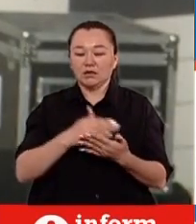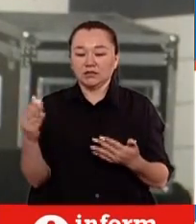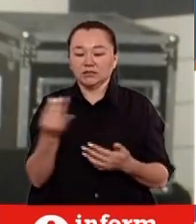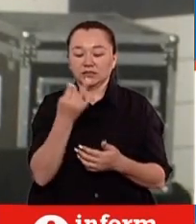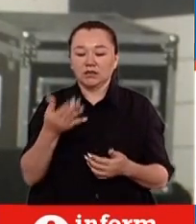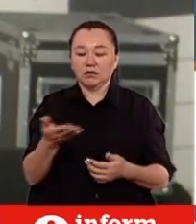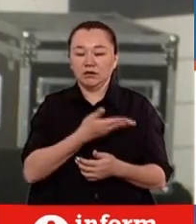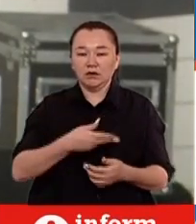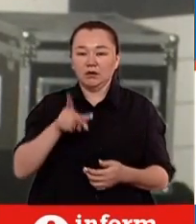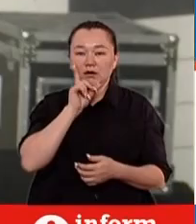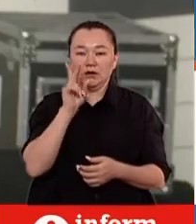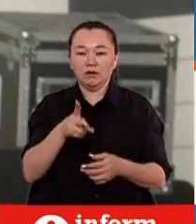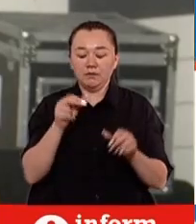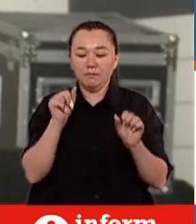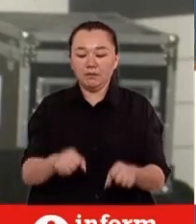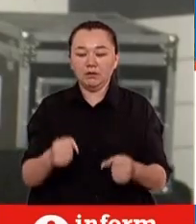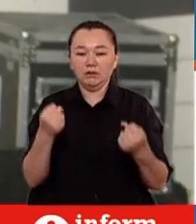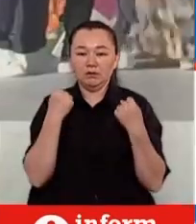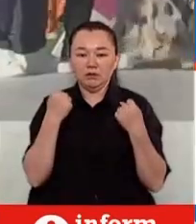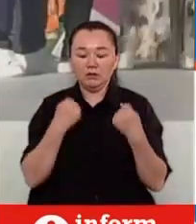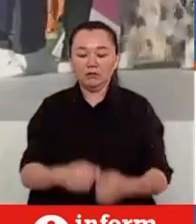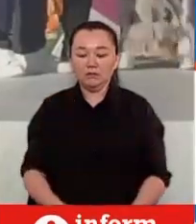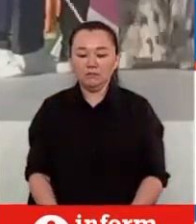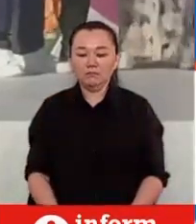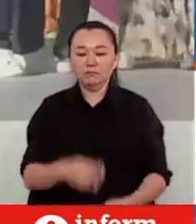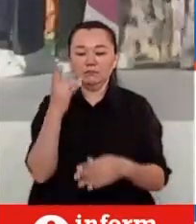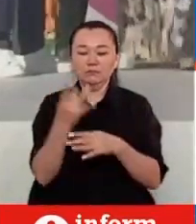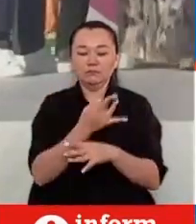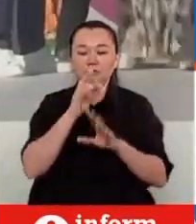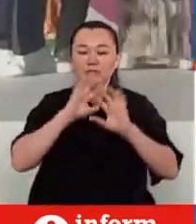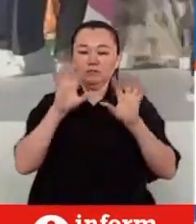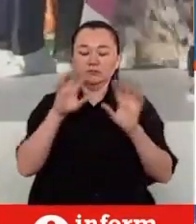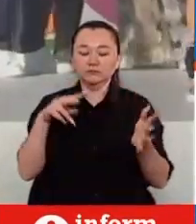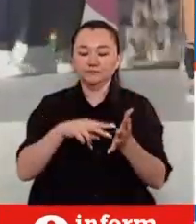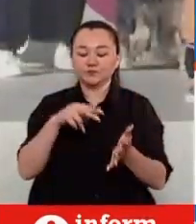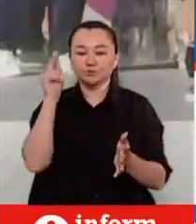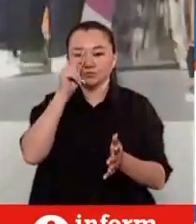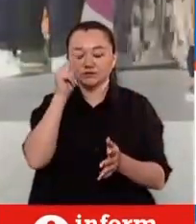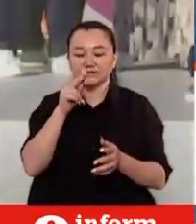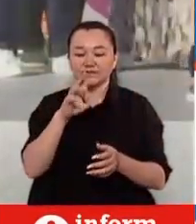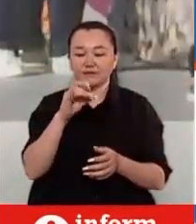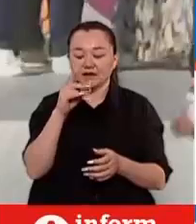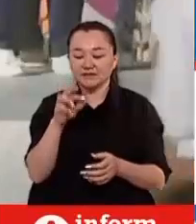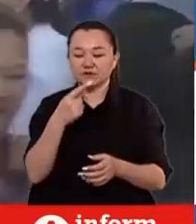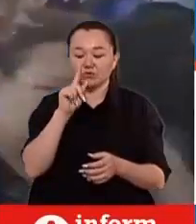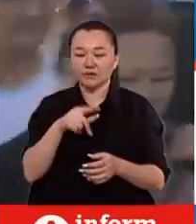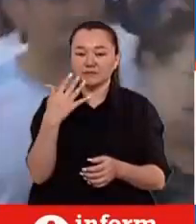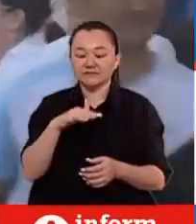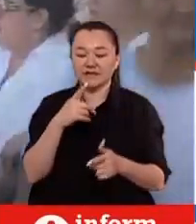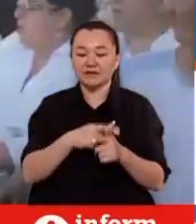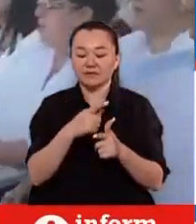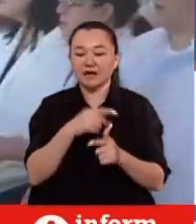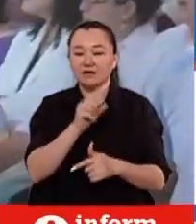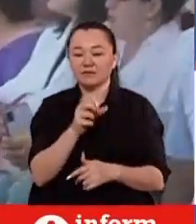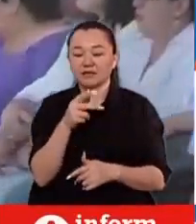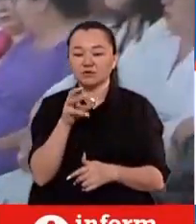нашей молодежи к массовому спорту. Первыми в волейболе стали учащиеся школы-гимназии номер 50 имени Ахмета